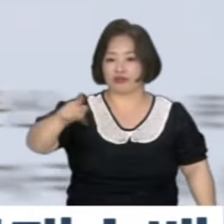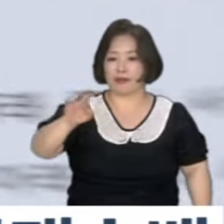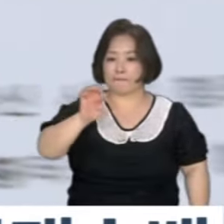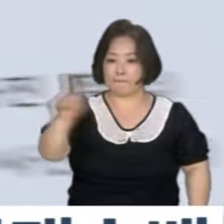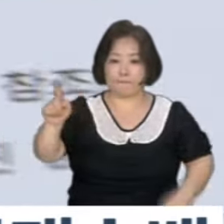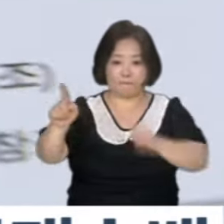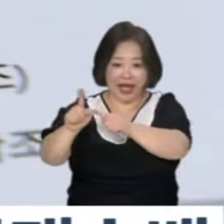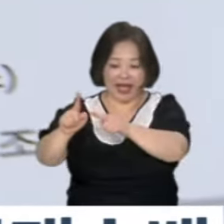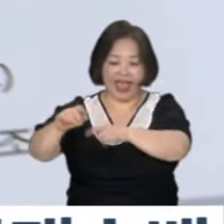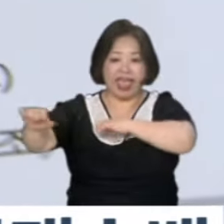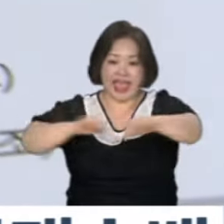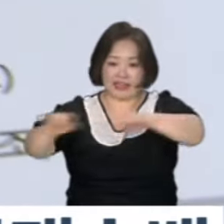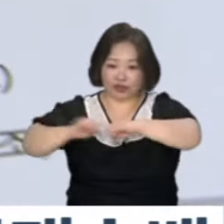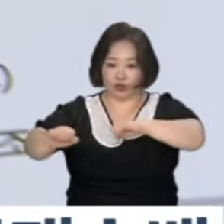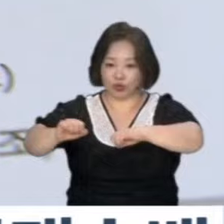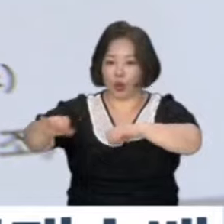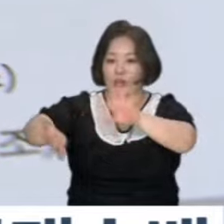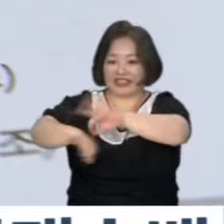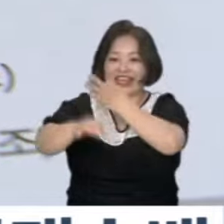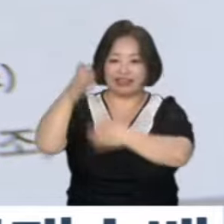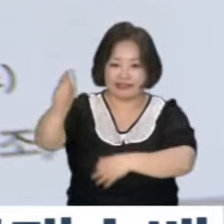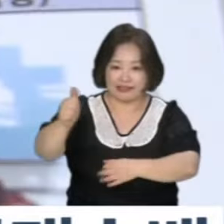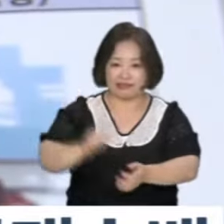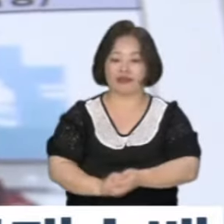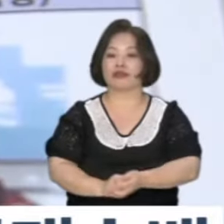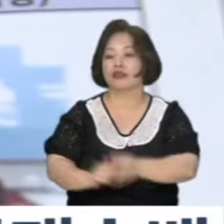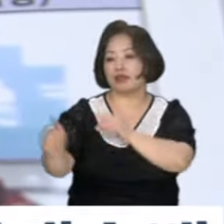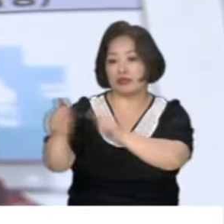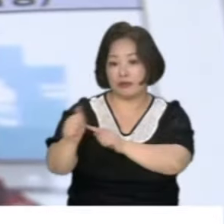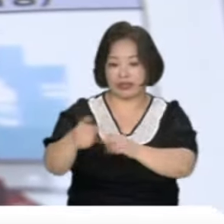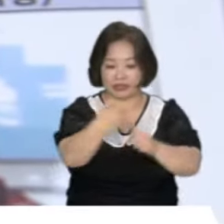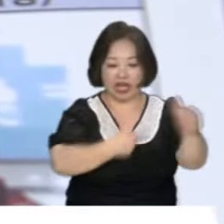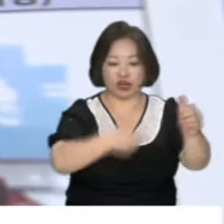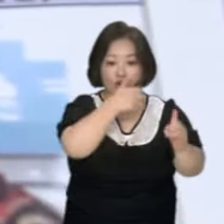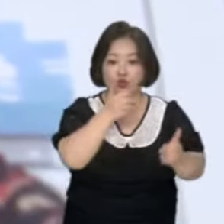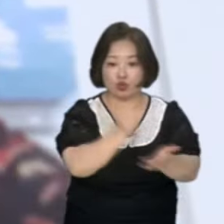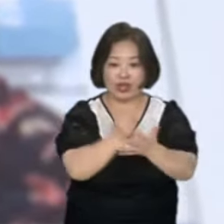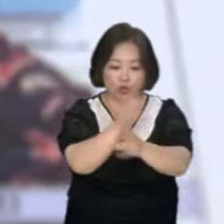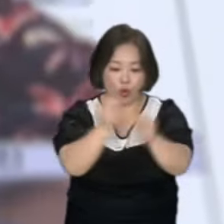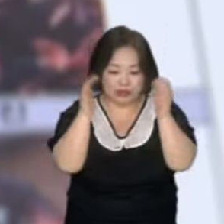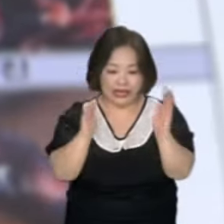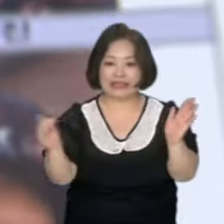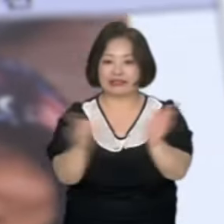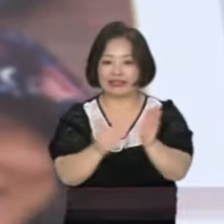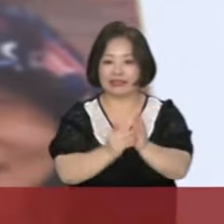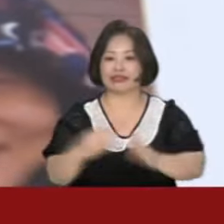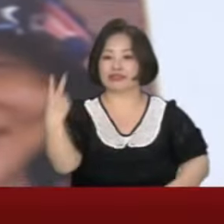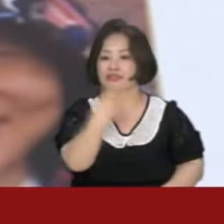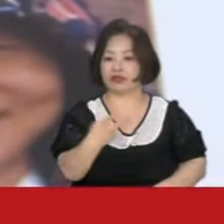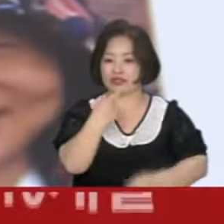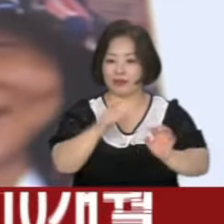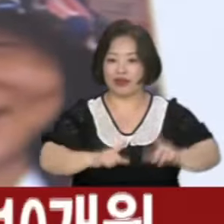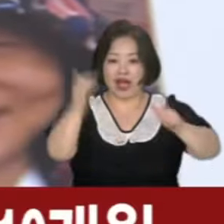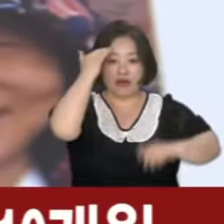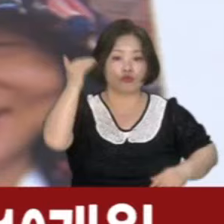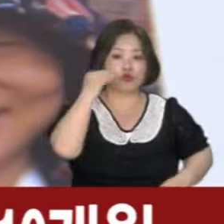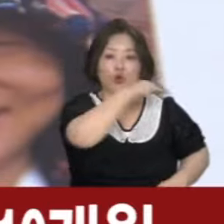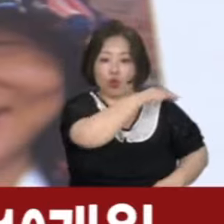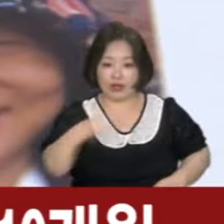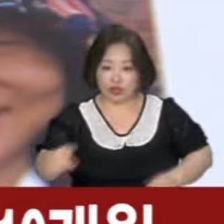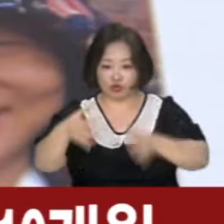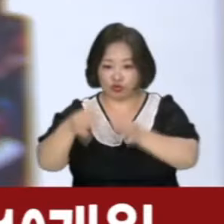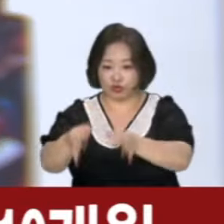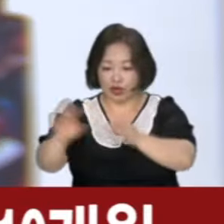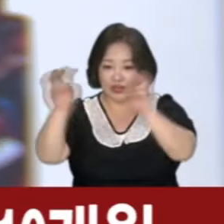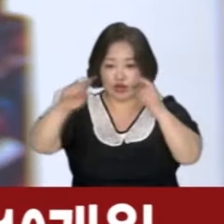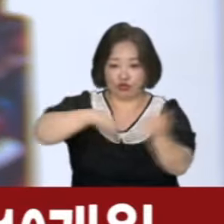행동대장이었습니다. 역시 중국으로 밀항했던 정동섭은 살인죄 공소시효가 끝나자 2011년 국내로 입국해 투자회사